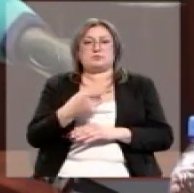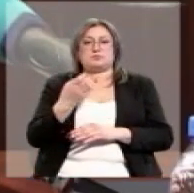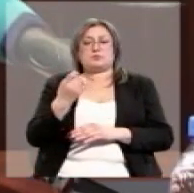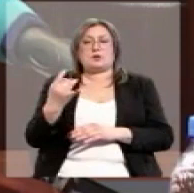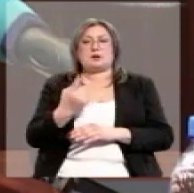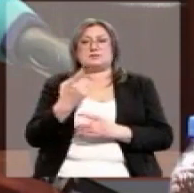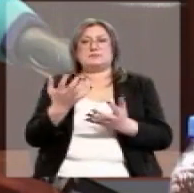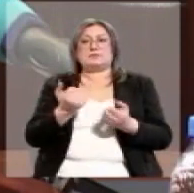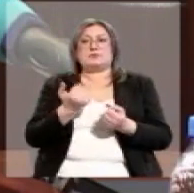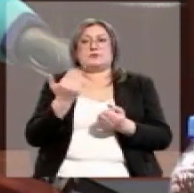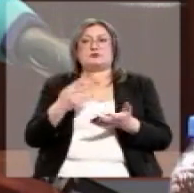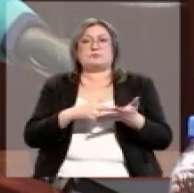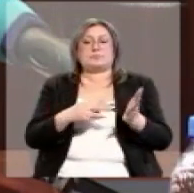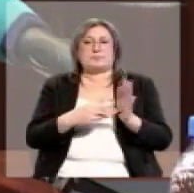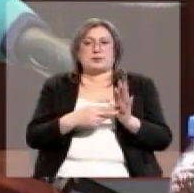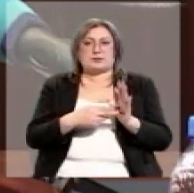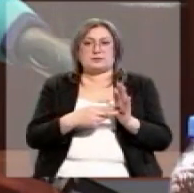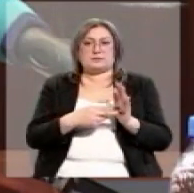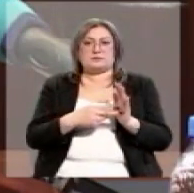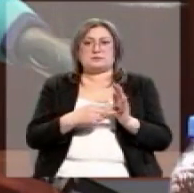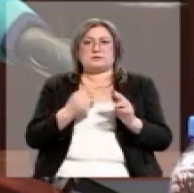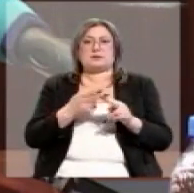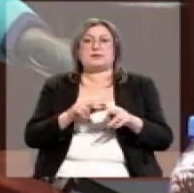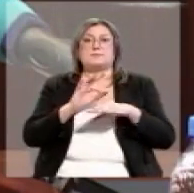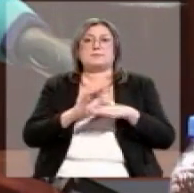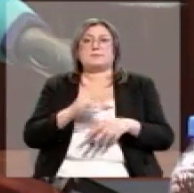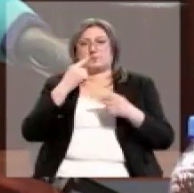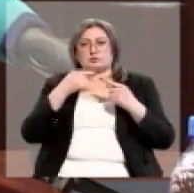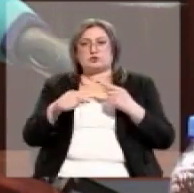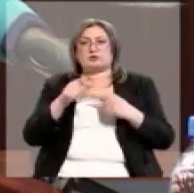раз приму ваши планы, это произойдет в ближайшее время,